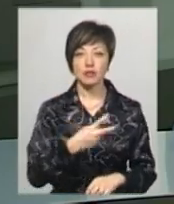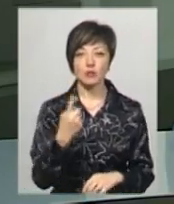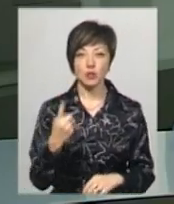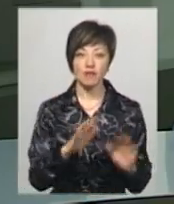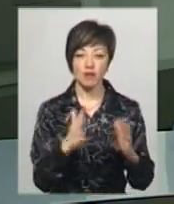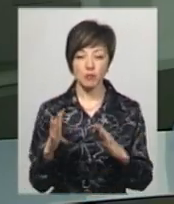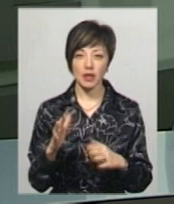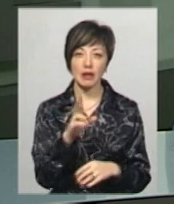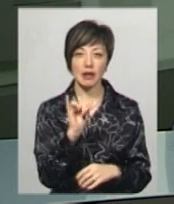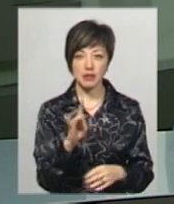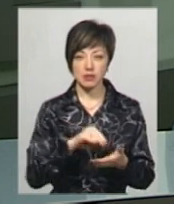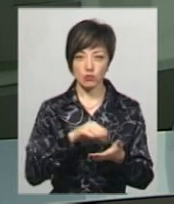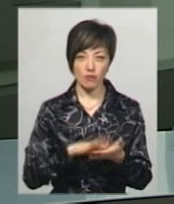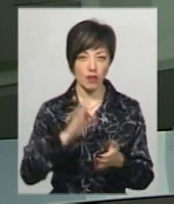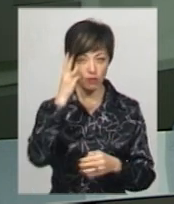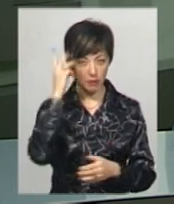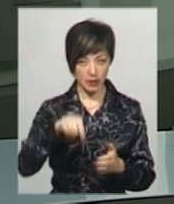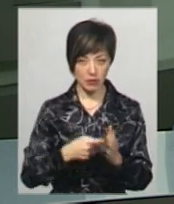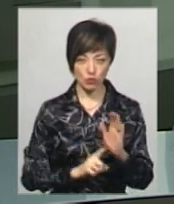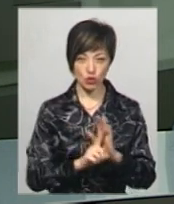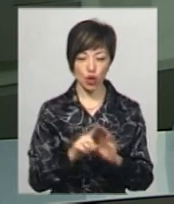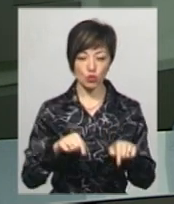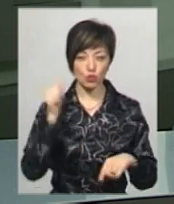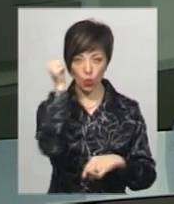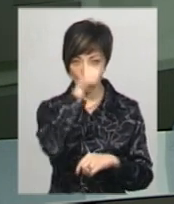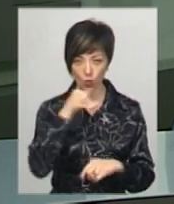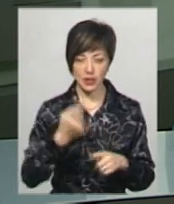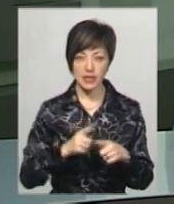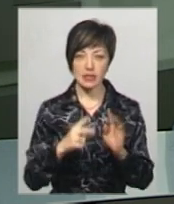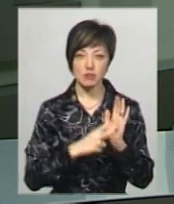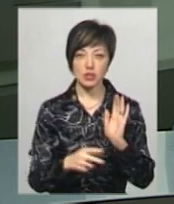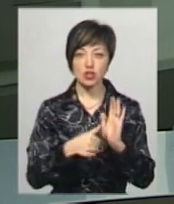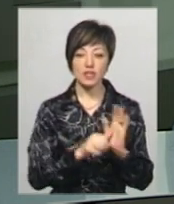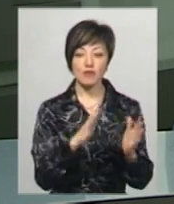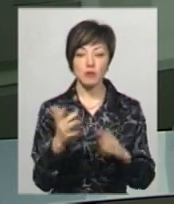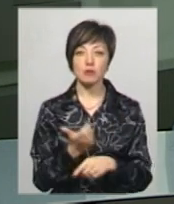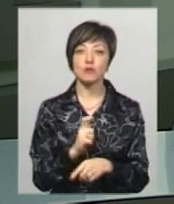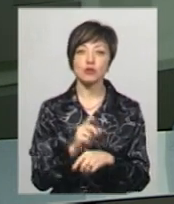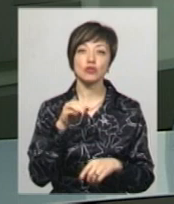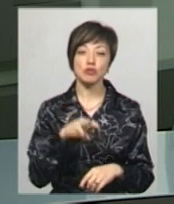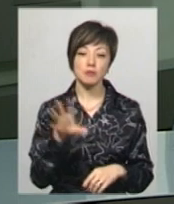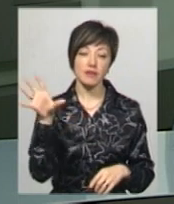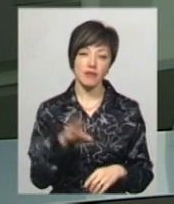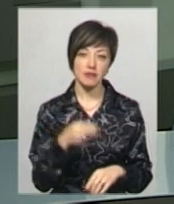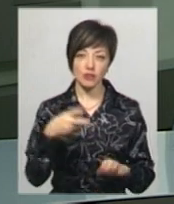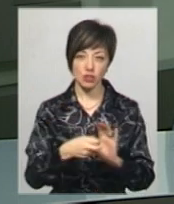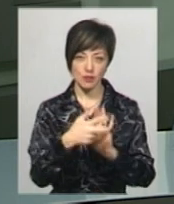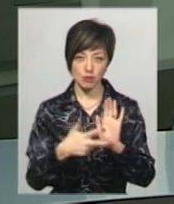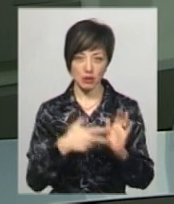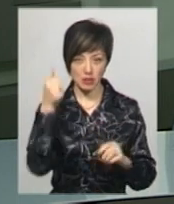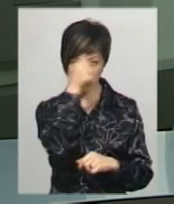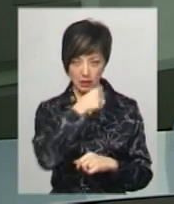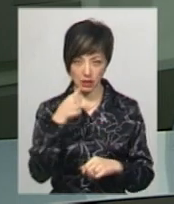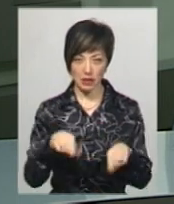421 випадок кору зареєстрували у Хмельницькому з початку цього року. Це на 76 випадків більше, ніж за весь 2018